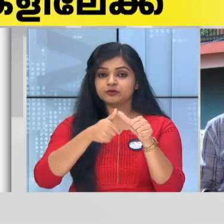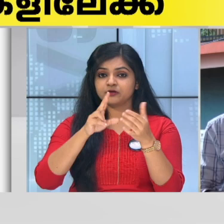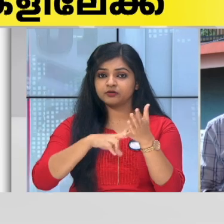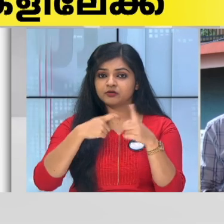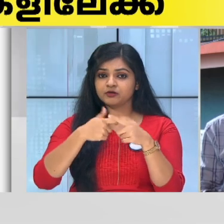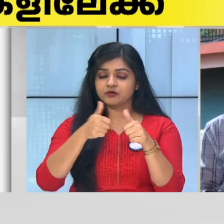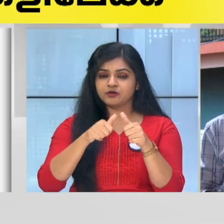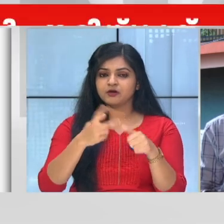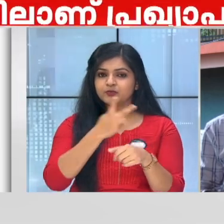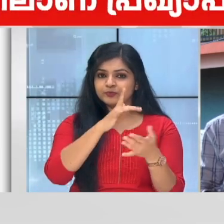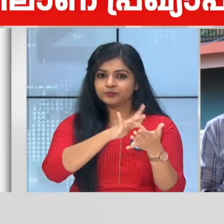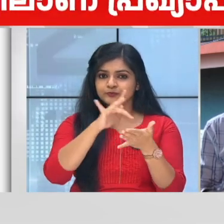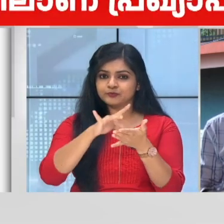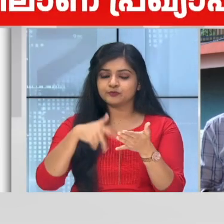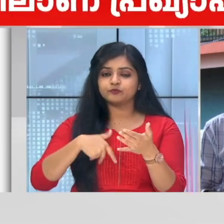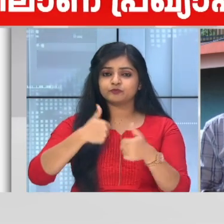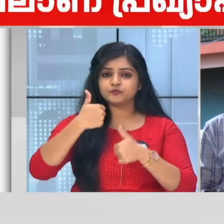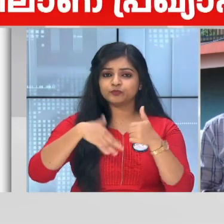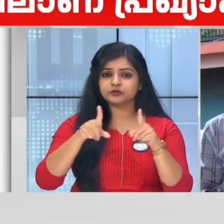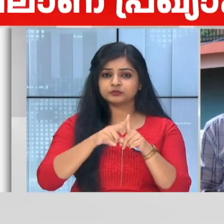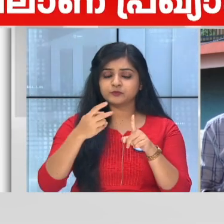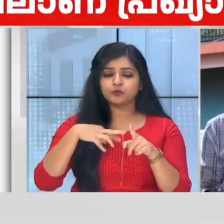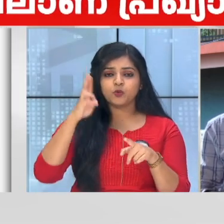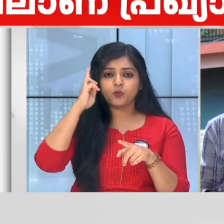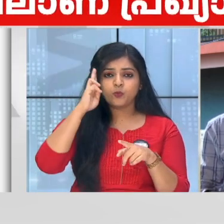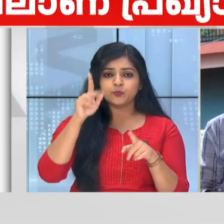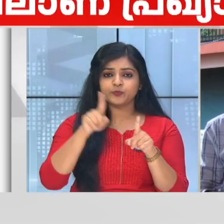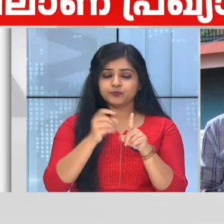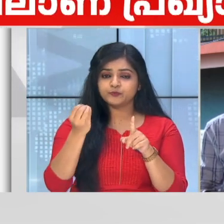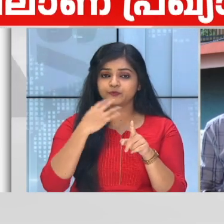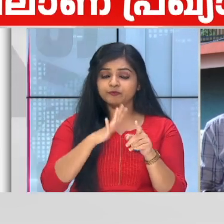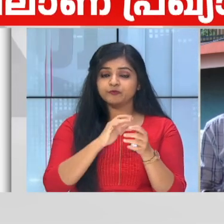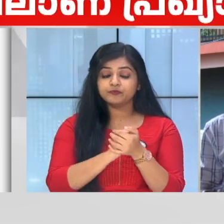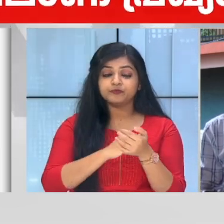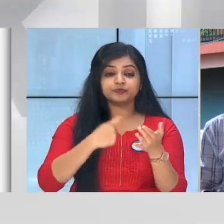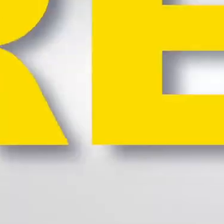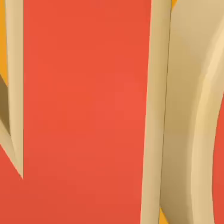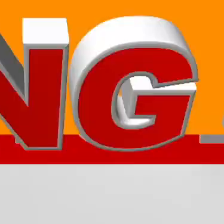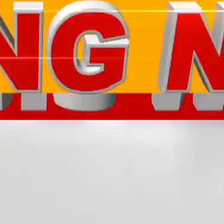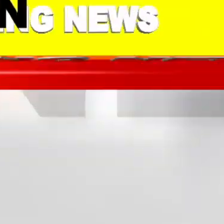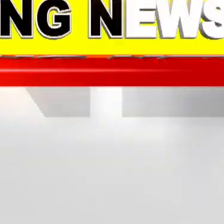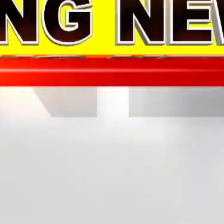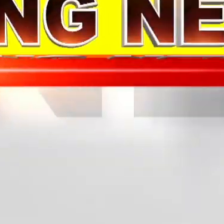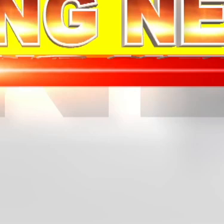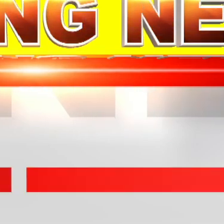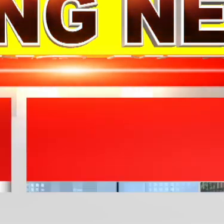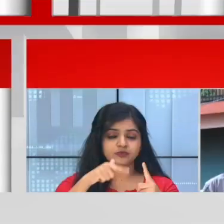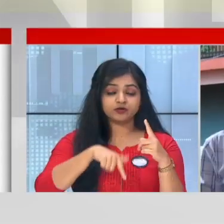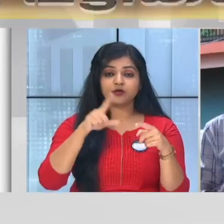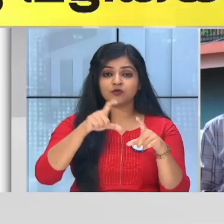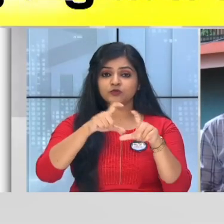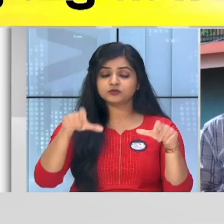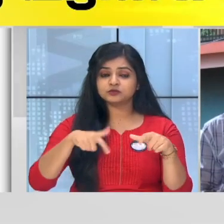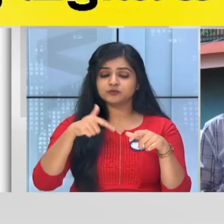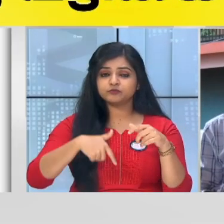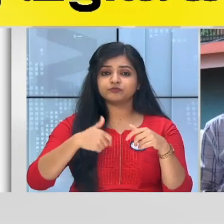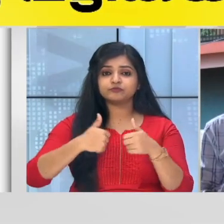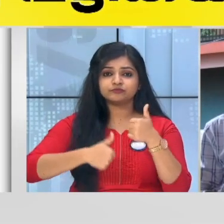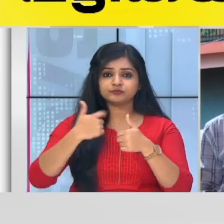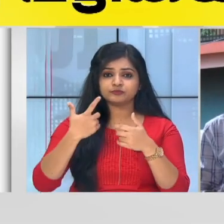എന്നാണ് വ്യക്തമാക്കിയിരിക്കുന്നത്. കഴിഞ്ഞ നമുക്കറിയാം, റായ്ബറയിൽ നിന്നും സോണിയാഗാന്ധി ഇത്തവണ ലോക്സഭ ഒഴിവാക്കി രാജ്യസഭയിൽ എത്തിയപ്പോൾ